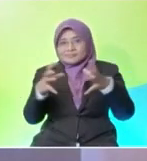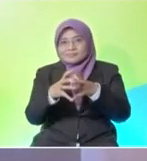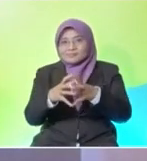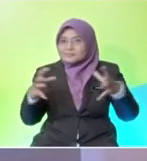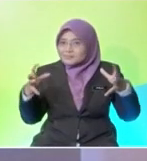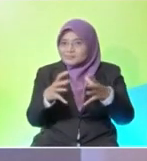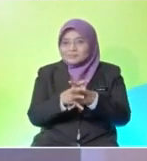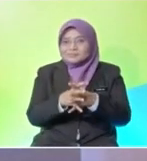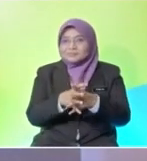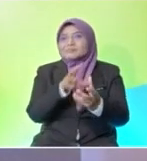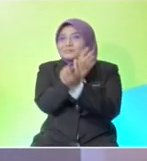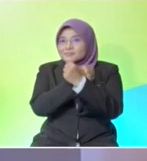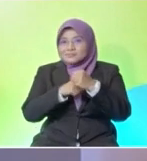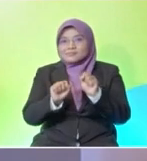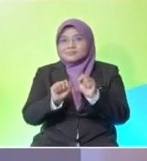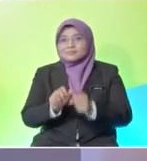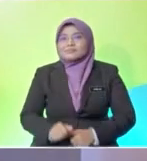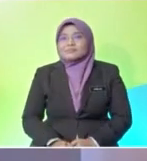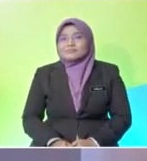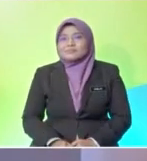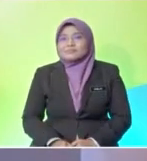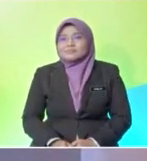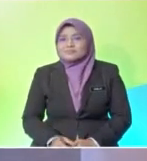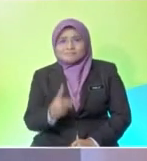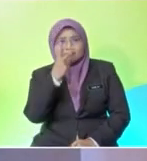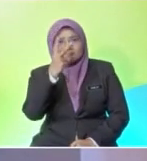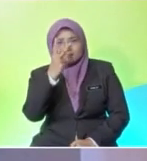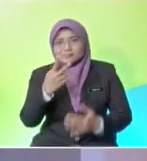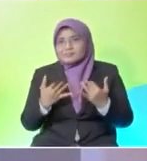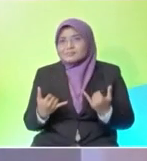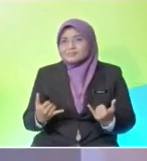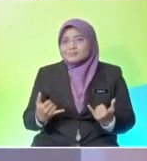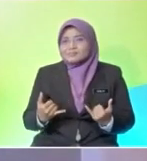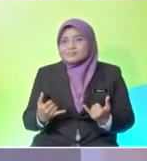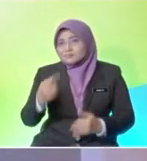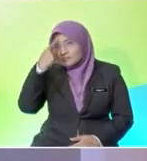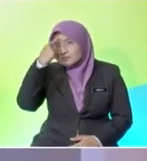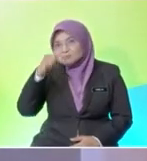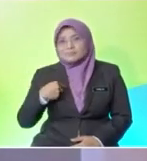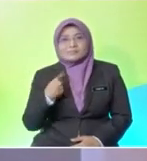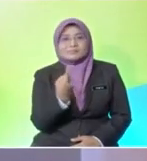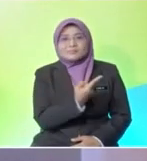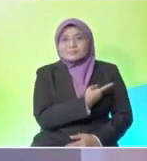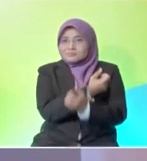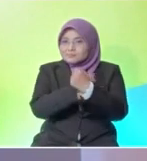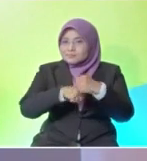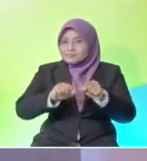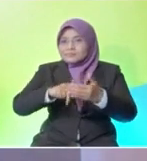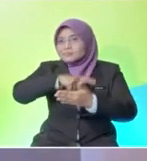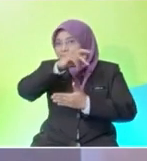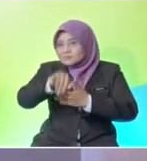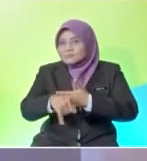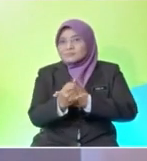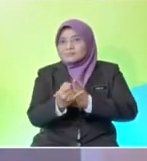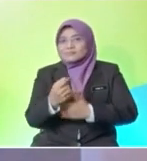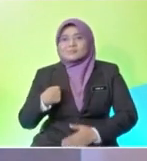saja siap saja Oke jadi untuk kita menyiapkan Project nih untuk membina Project Oke kita